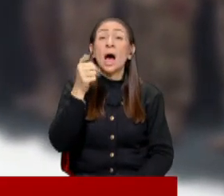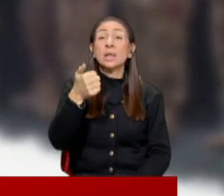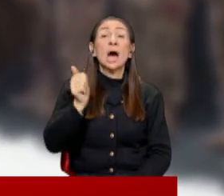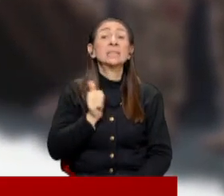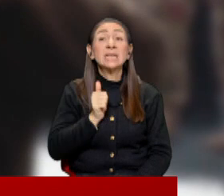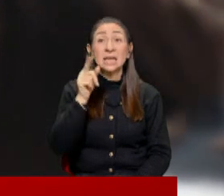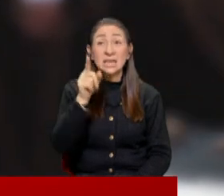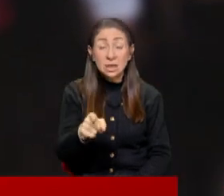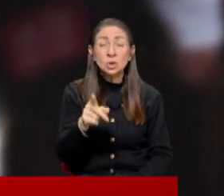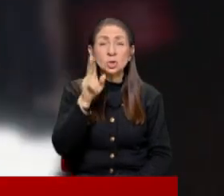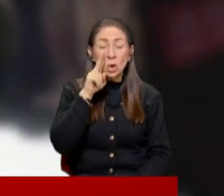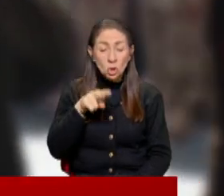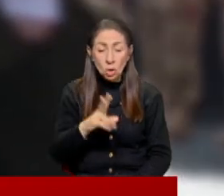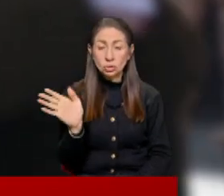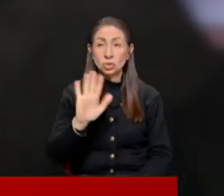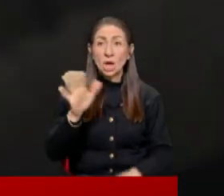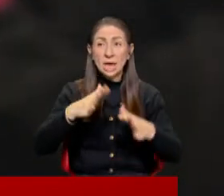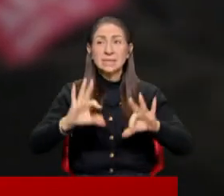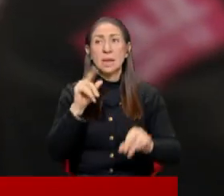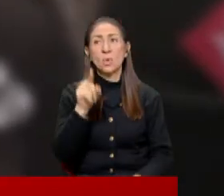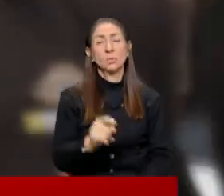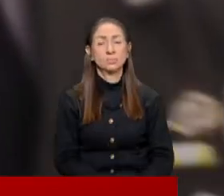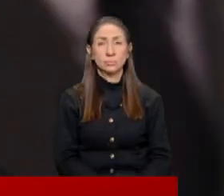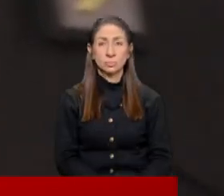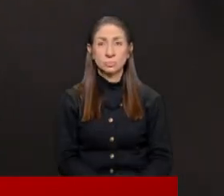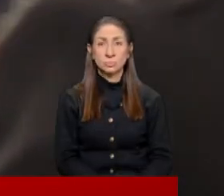6 askeri ise son yolculuğuna uğurlamaya hazırlanıyor.